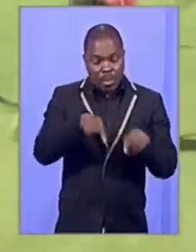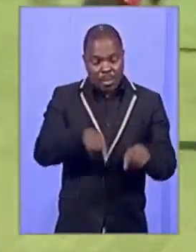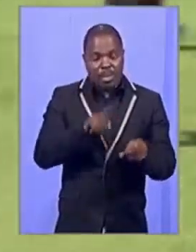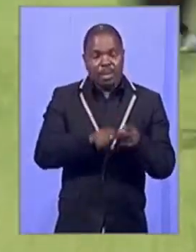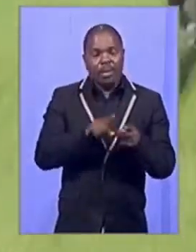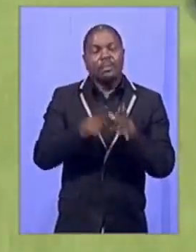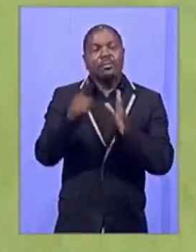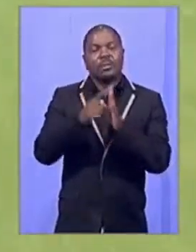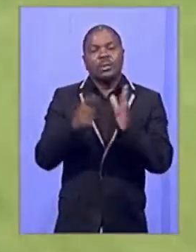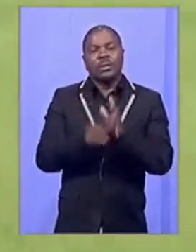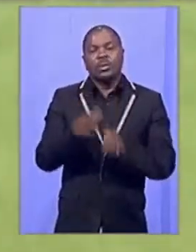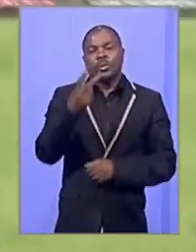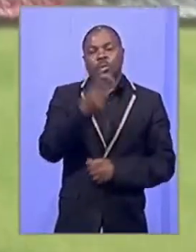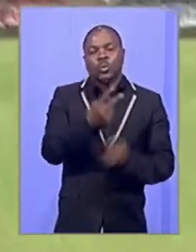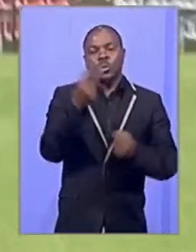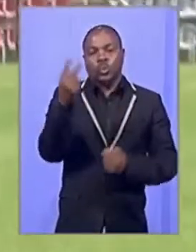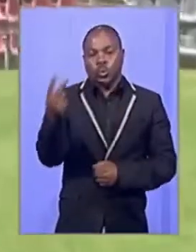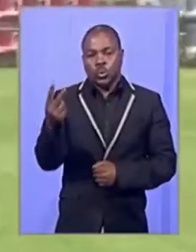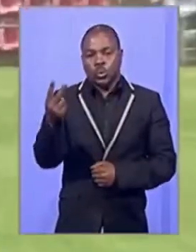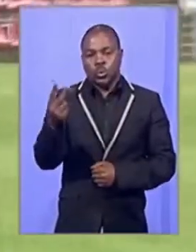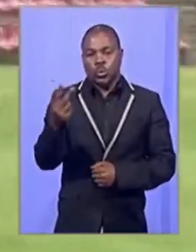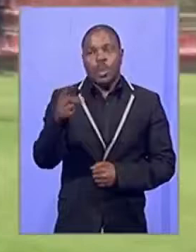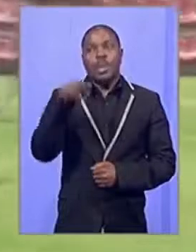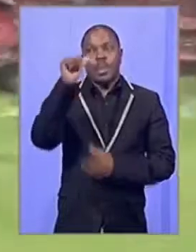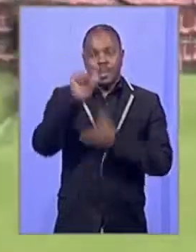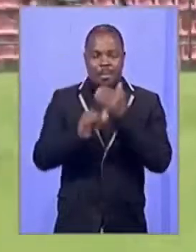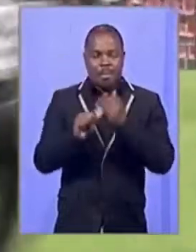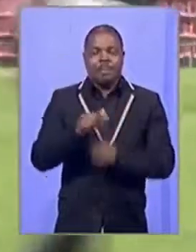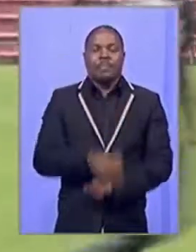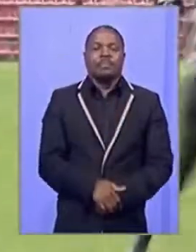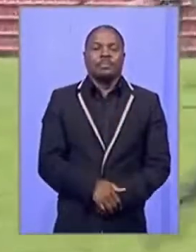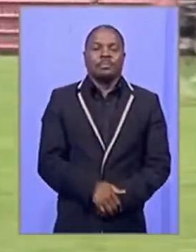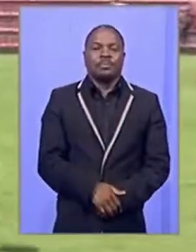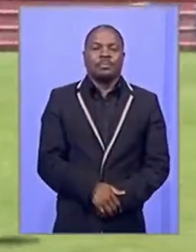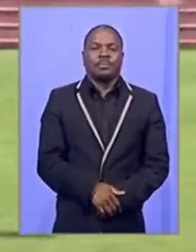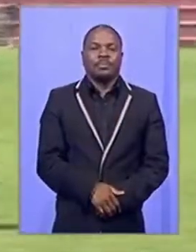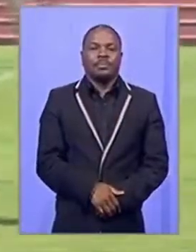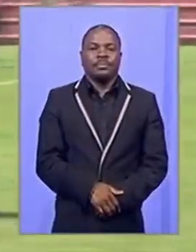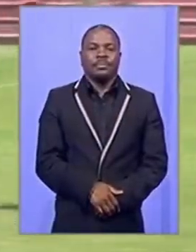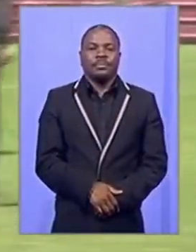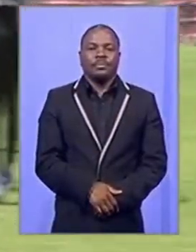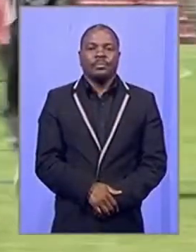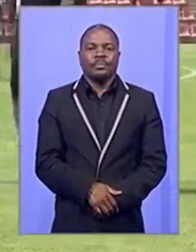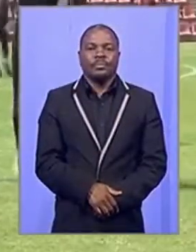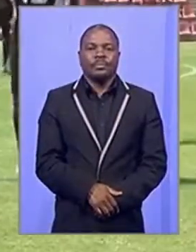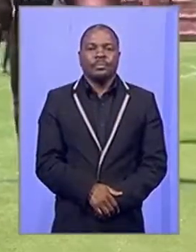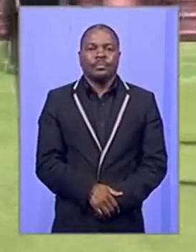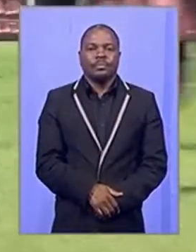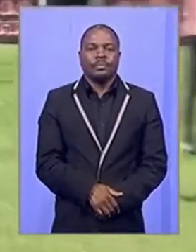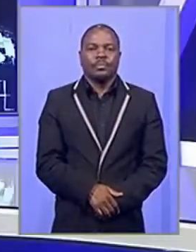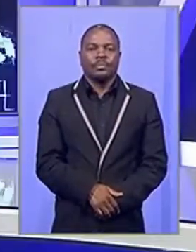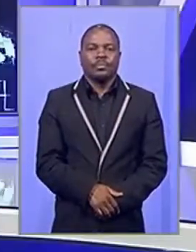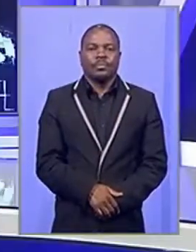la 22 a kgwedi e tlang. Hisingatwa SABC News.